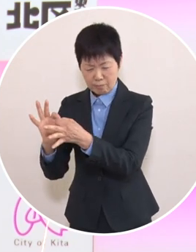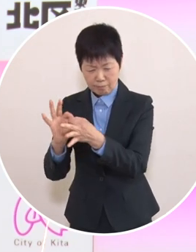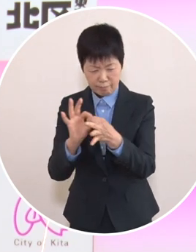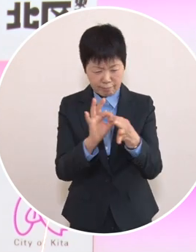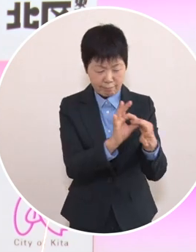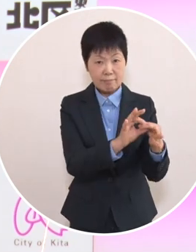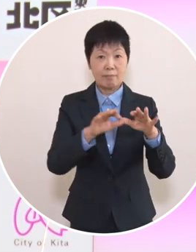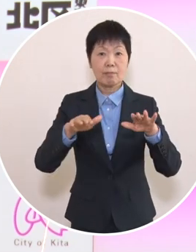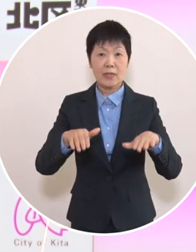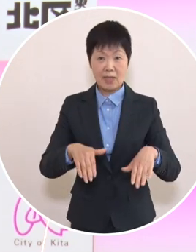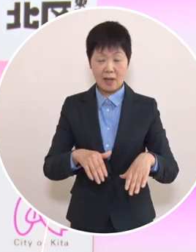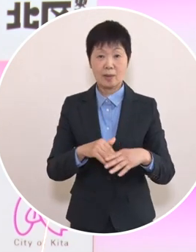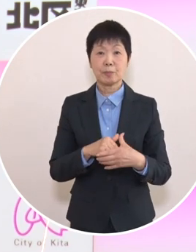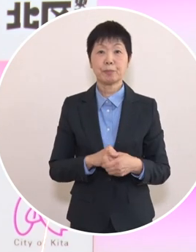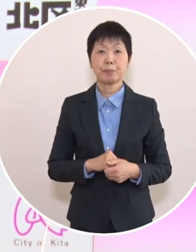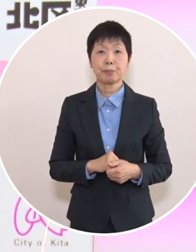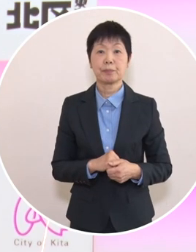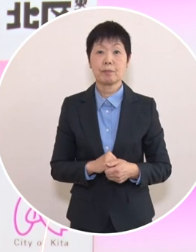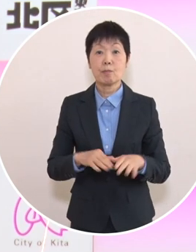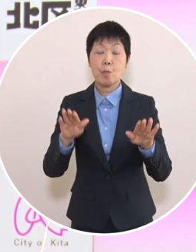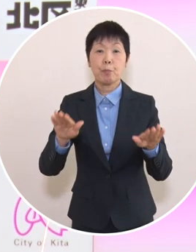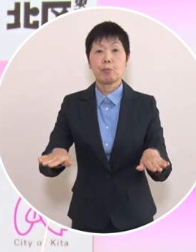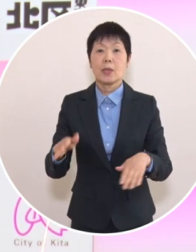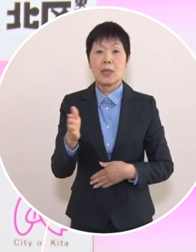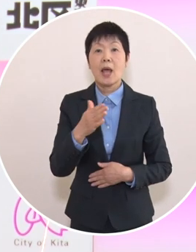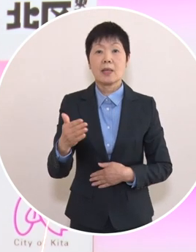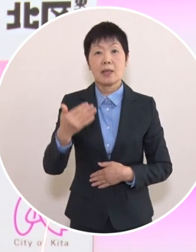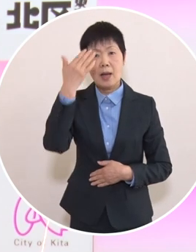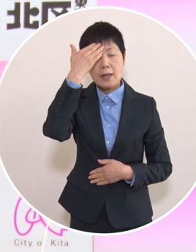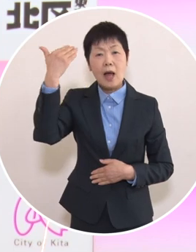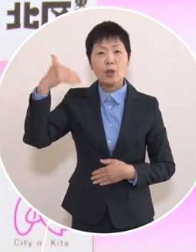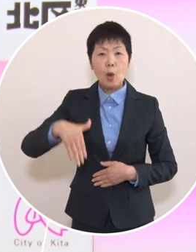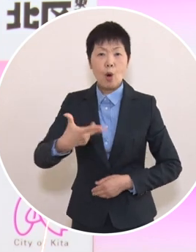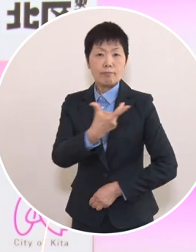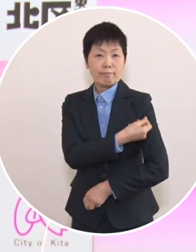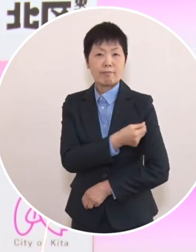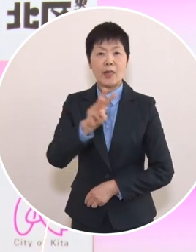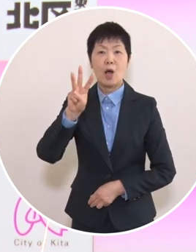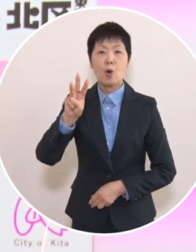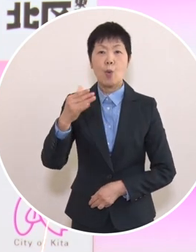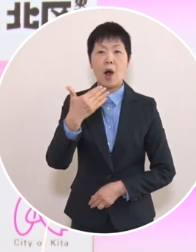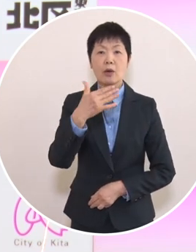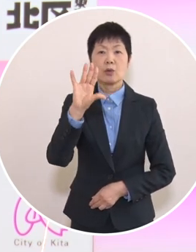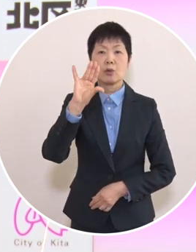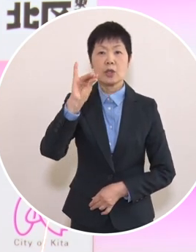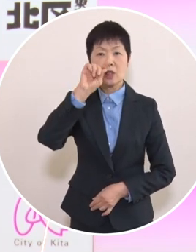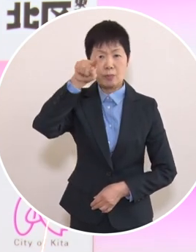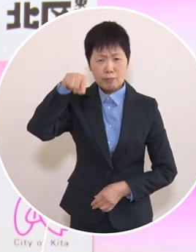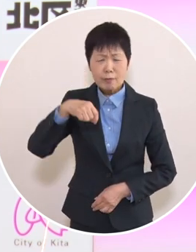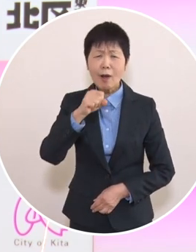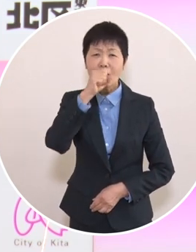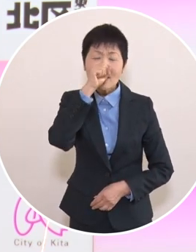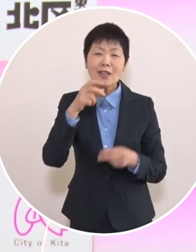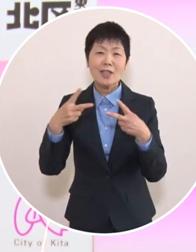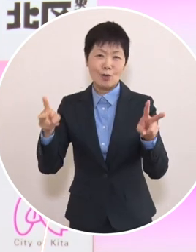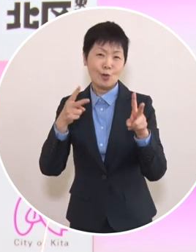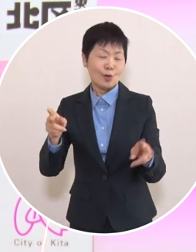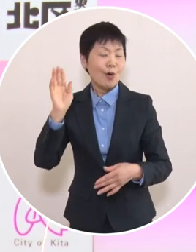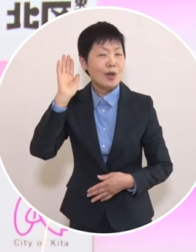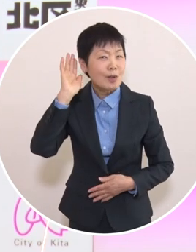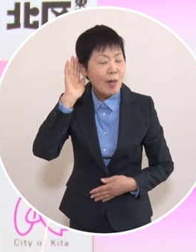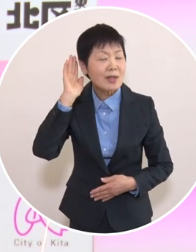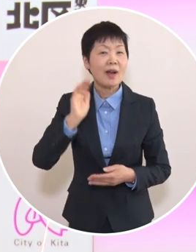であったように思います最近ではやっとワクチンの開発などの朗報も聞こえてまいりましたが